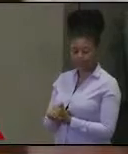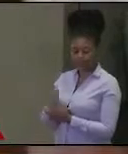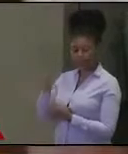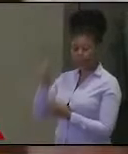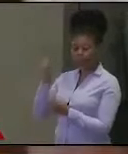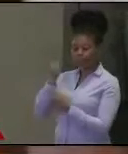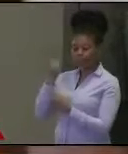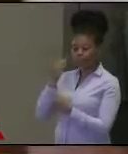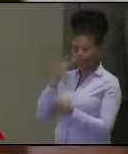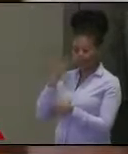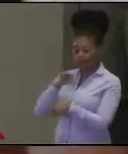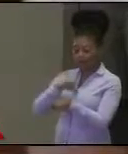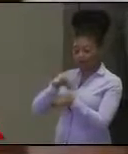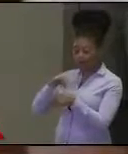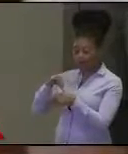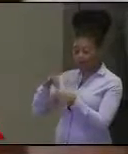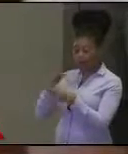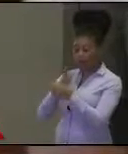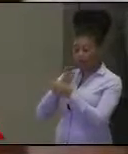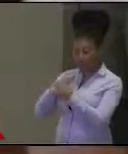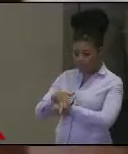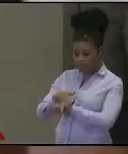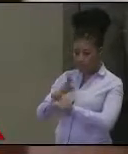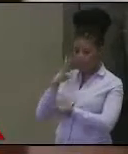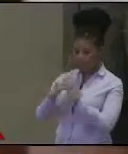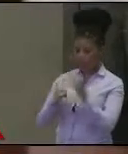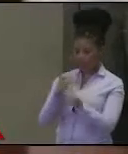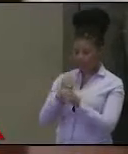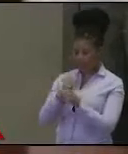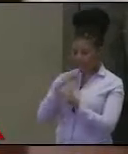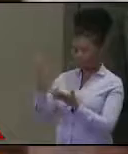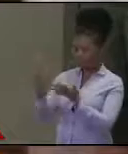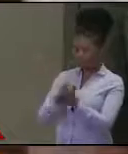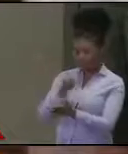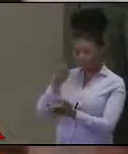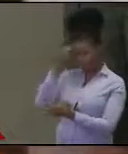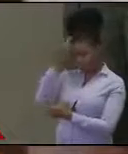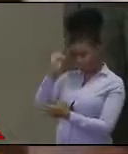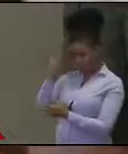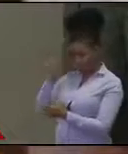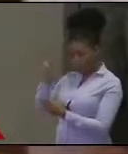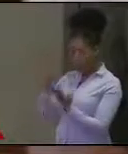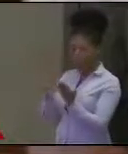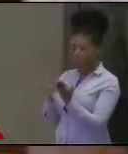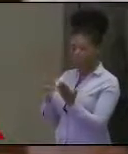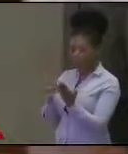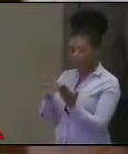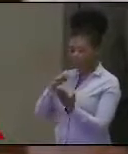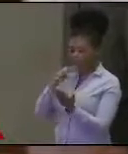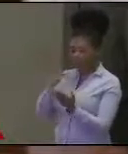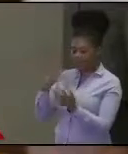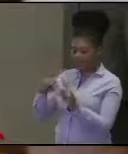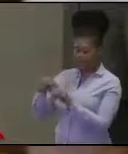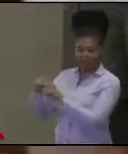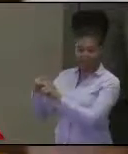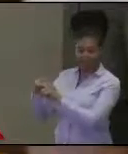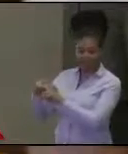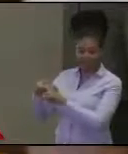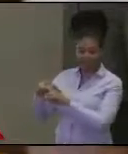wawuthi wawungayilimi intsimi iminyaka emithathu DG ithathwe ngurhulumente waseTranskei kuthiwe ixhonyiwe laa